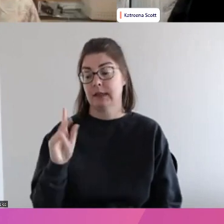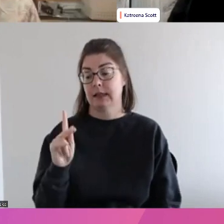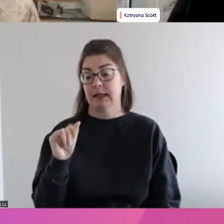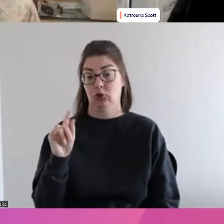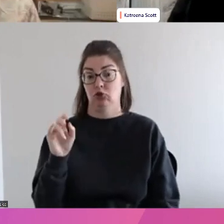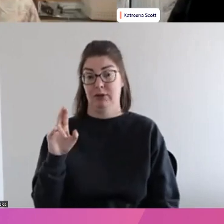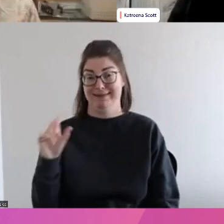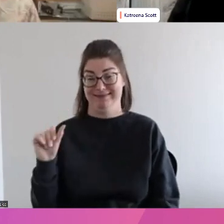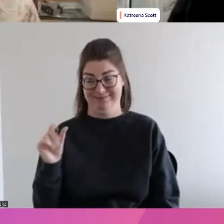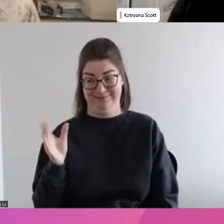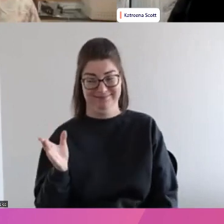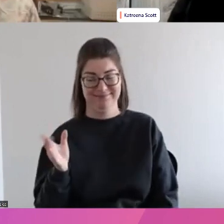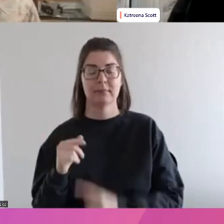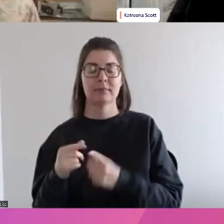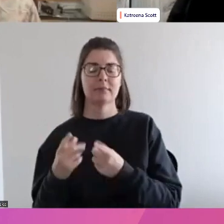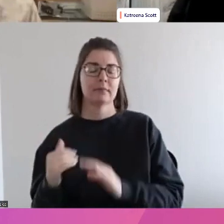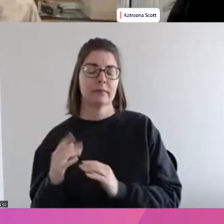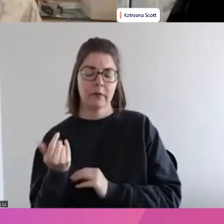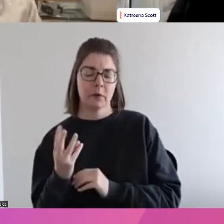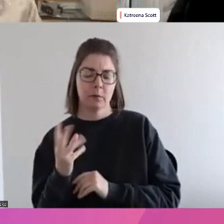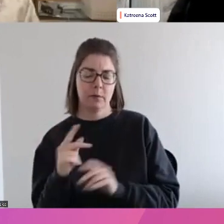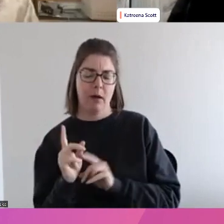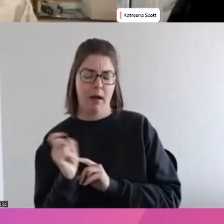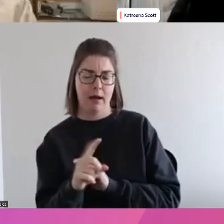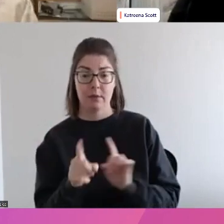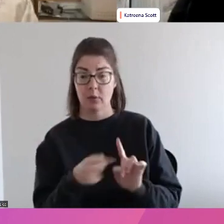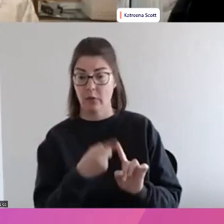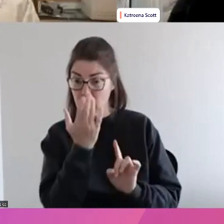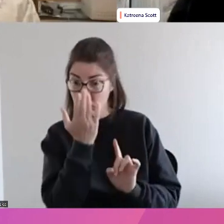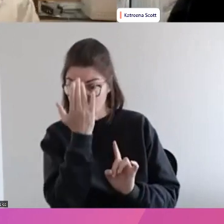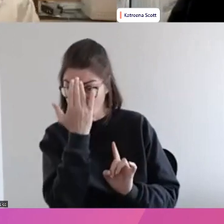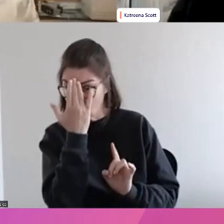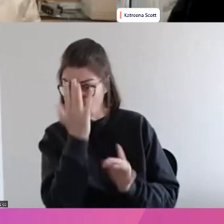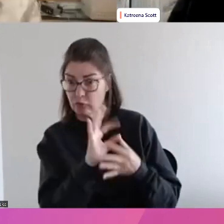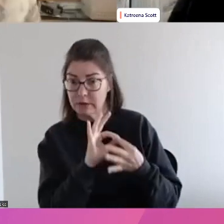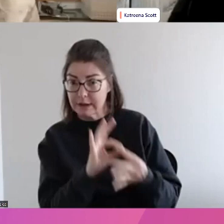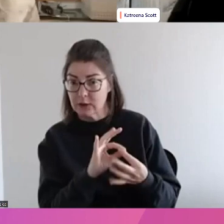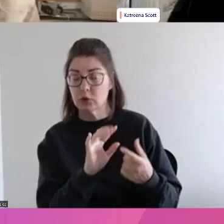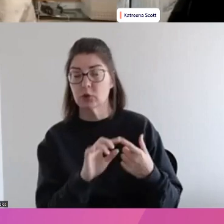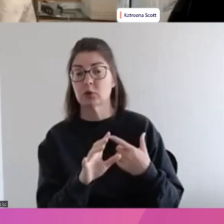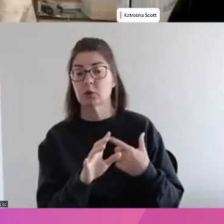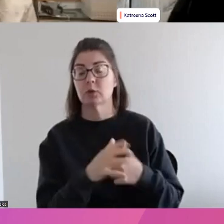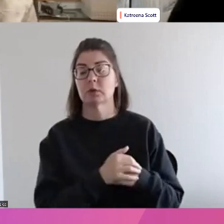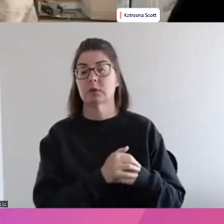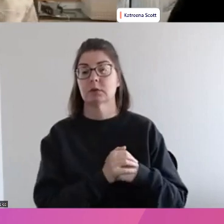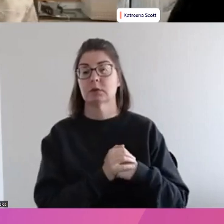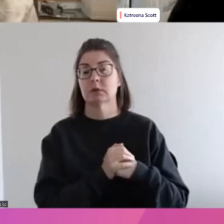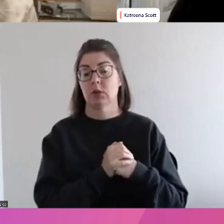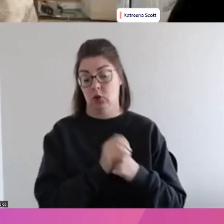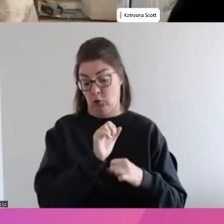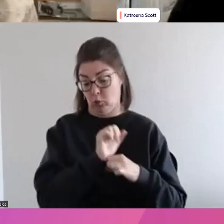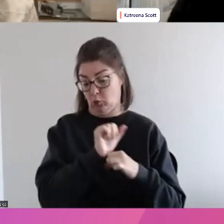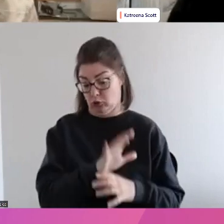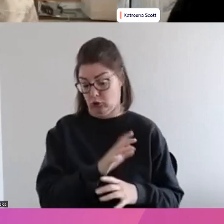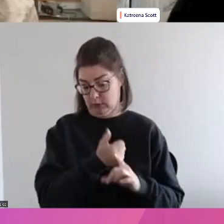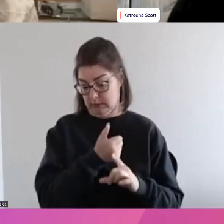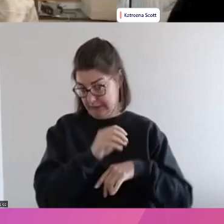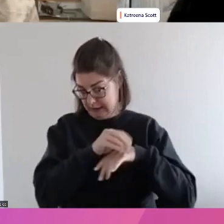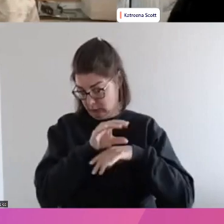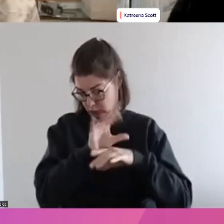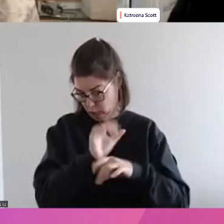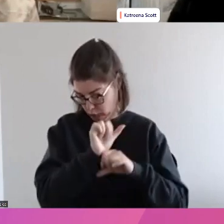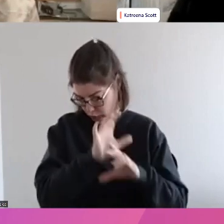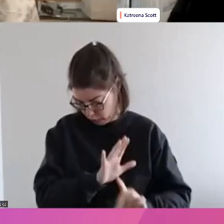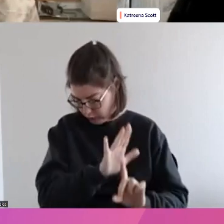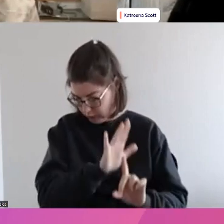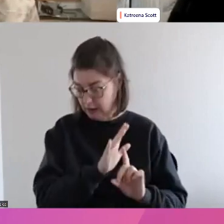Il y a des questions? concernant les